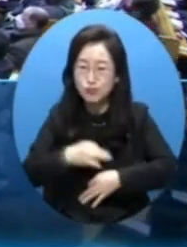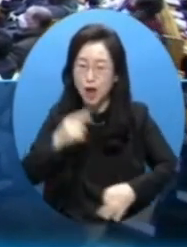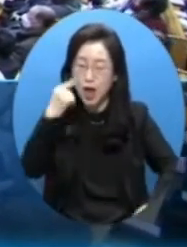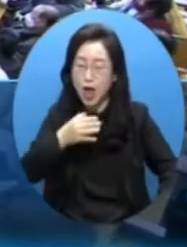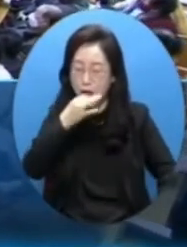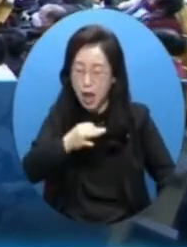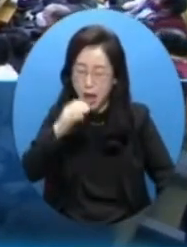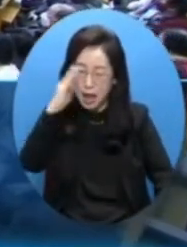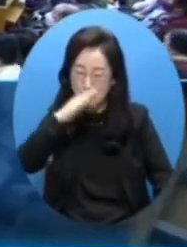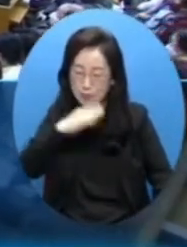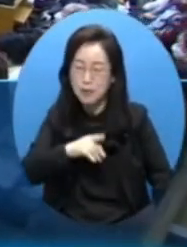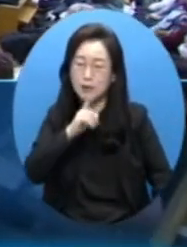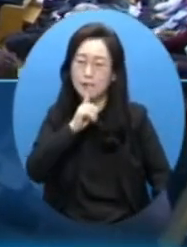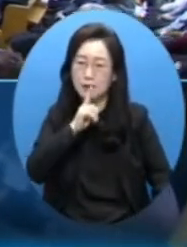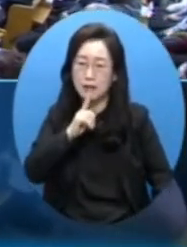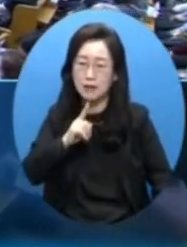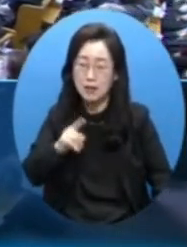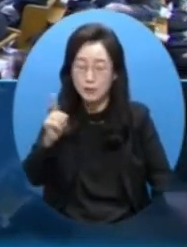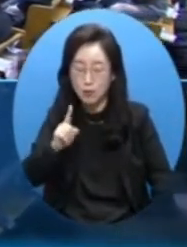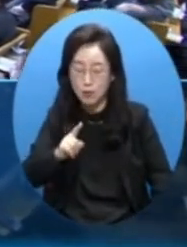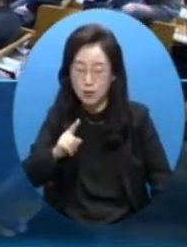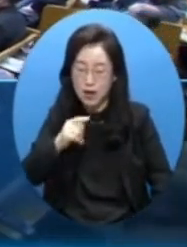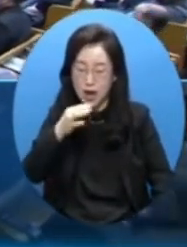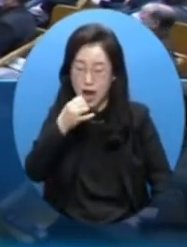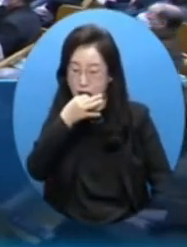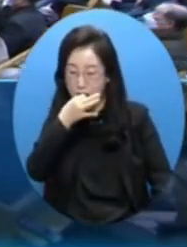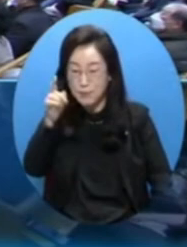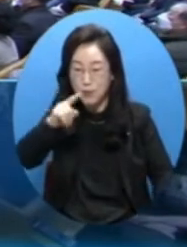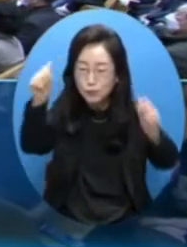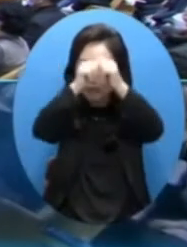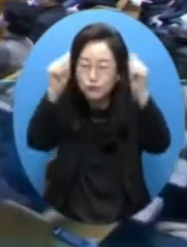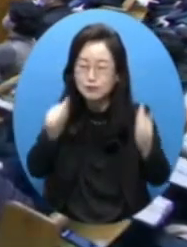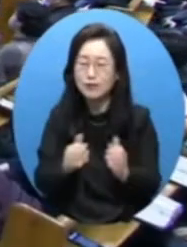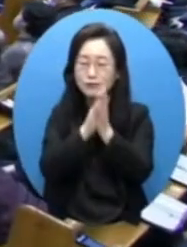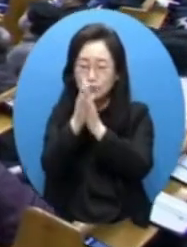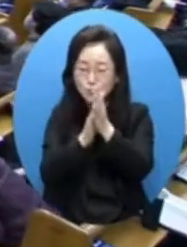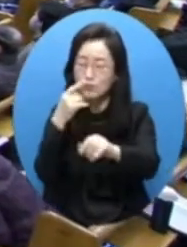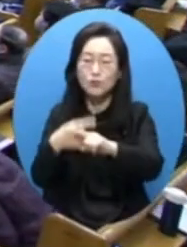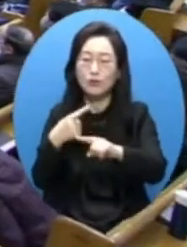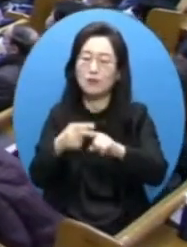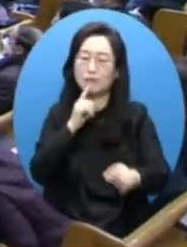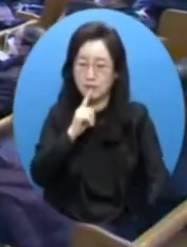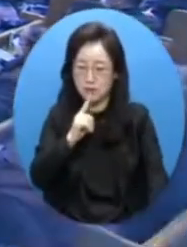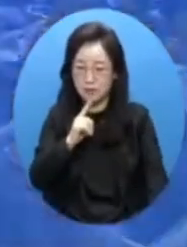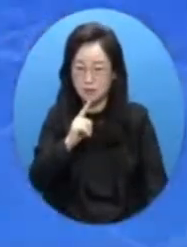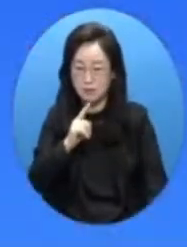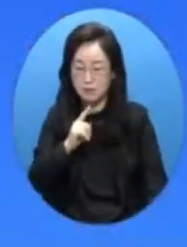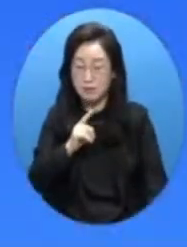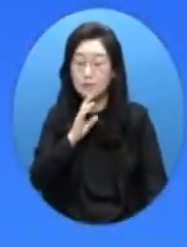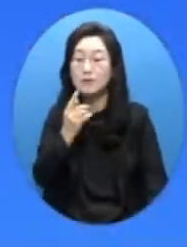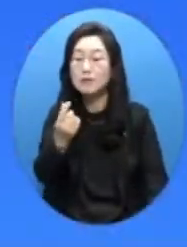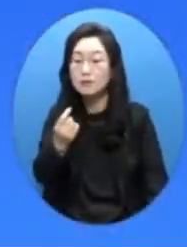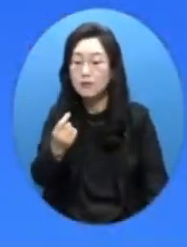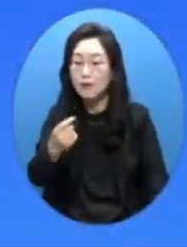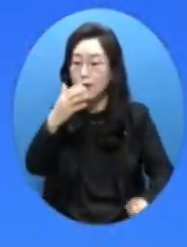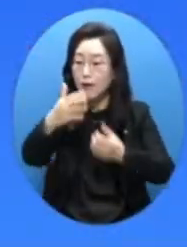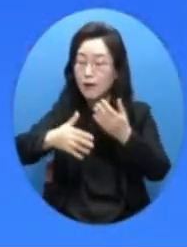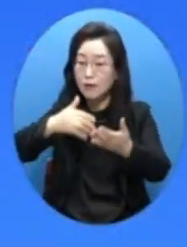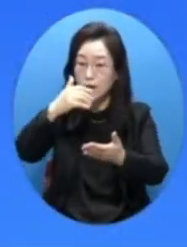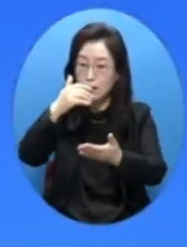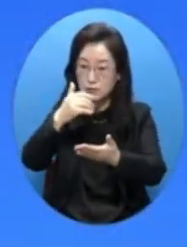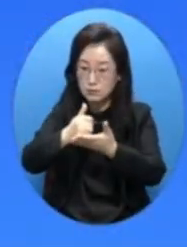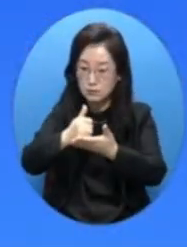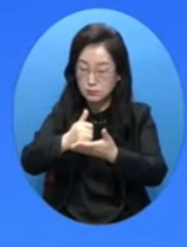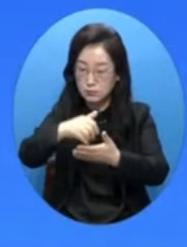종욕과 탐심이니 탐심은 무상 숭배니라 그렇습니다 우리가 하나님 앞에서 탐욕을 갈 때 그것이